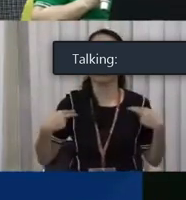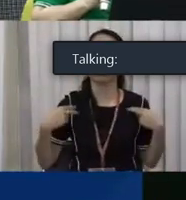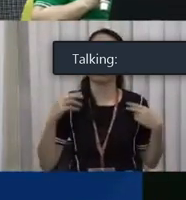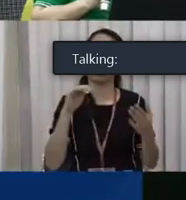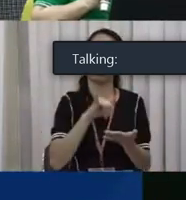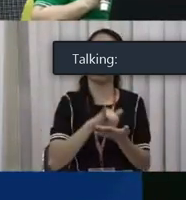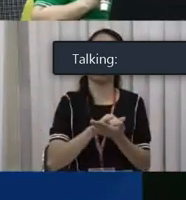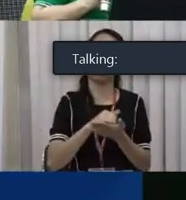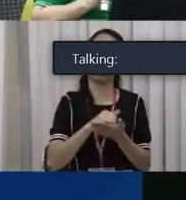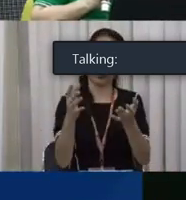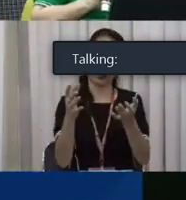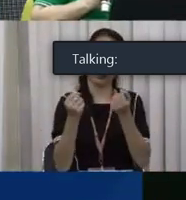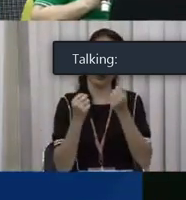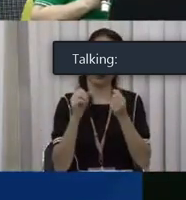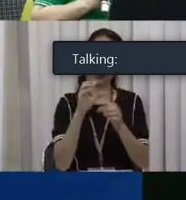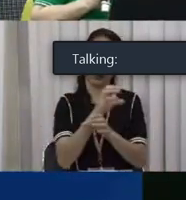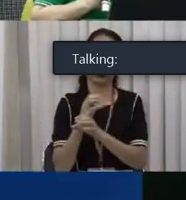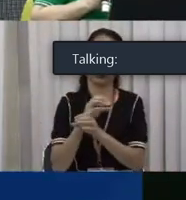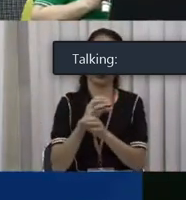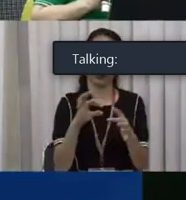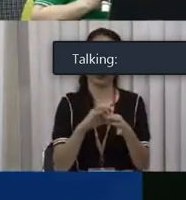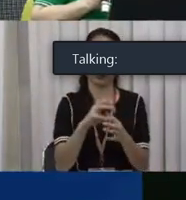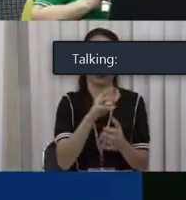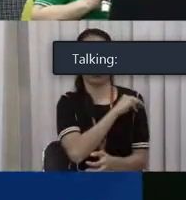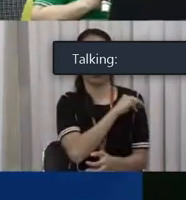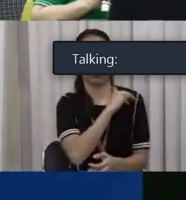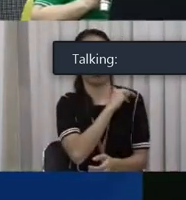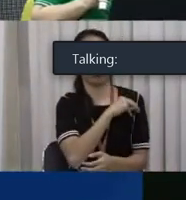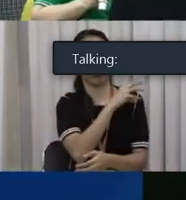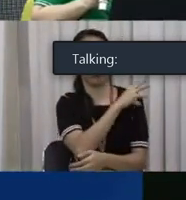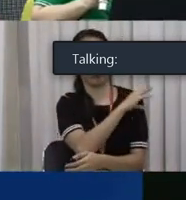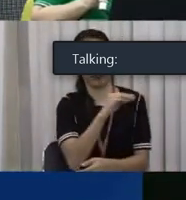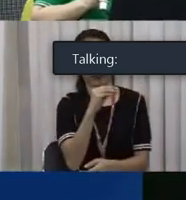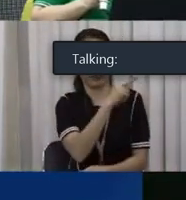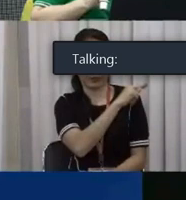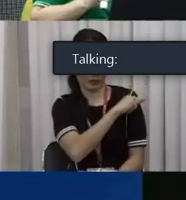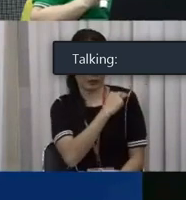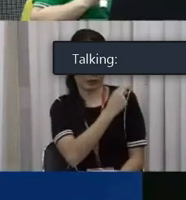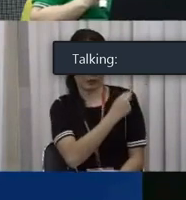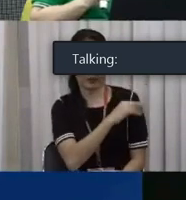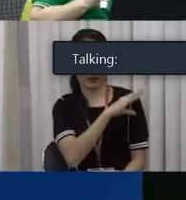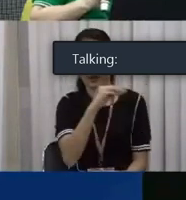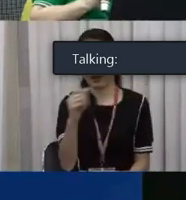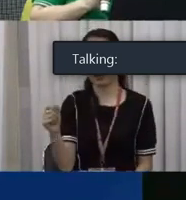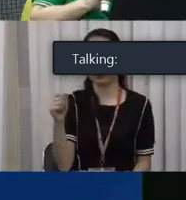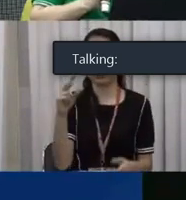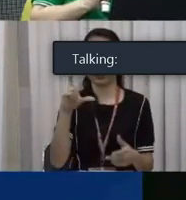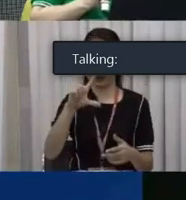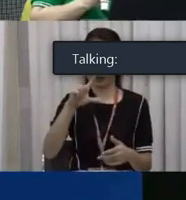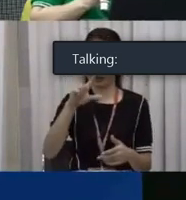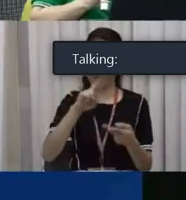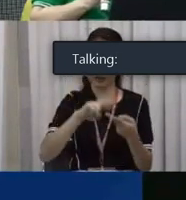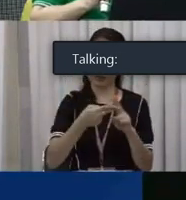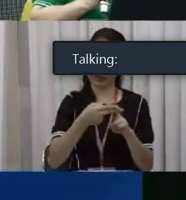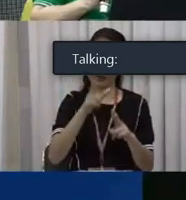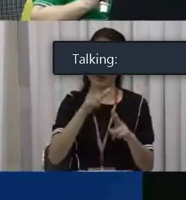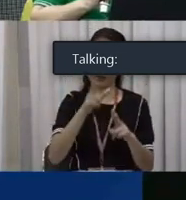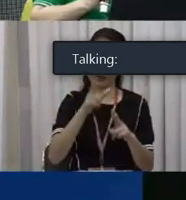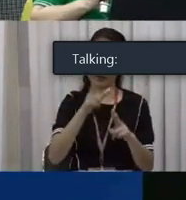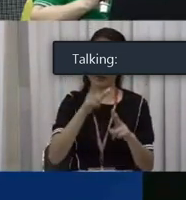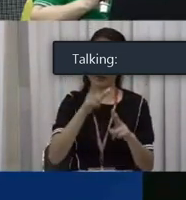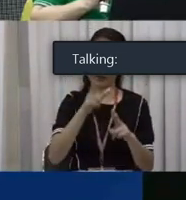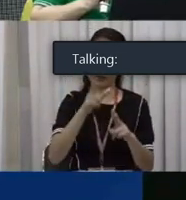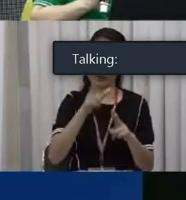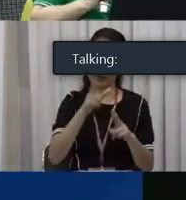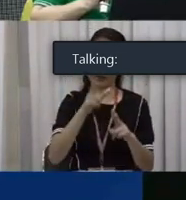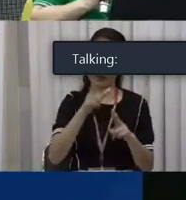o hospitalization. O ang ikatulo, kaning pag-ibig. No? Pag-ibig, dili ni pag-ibig nga